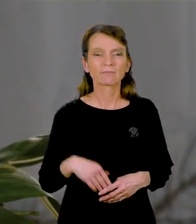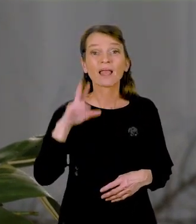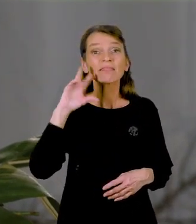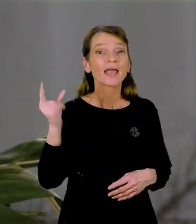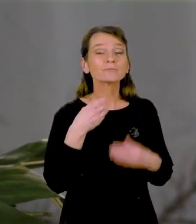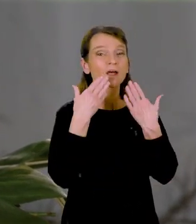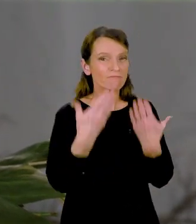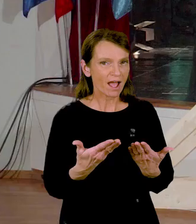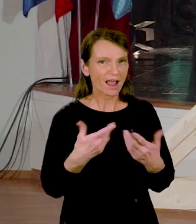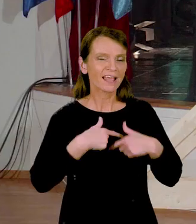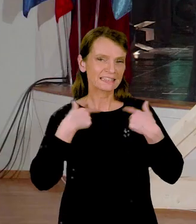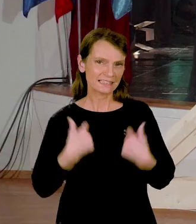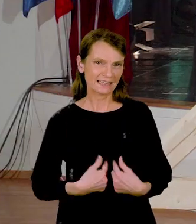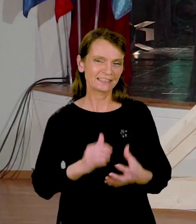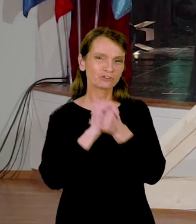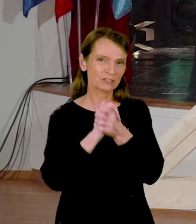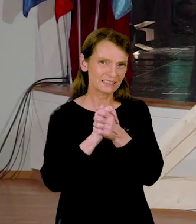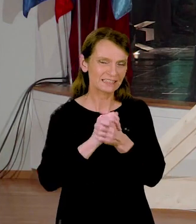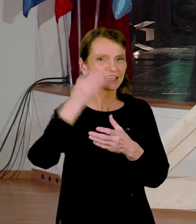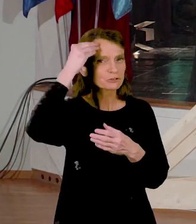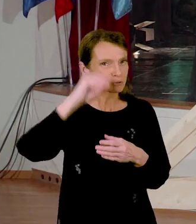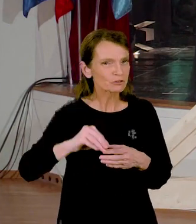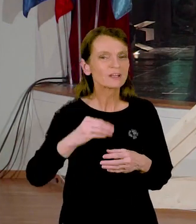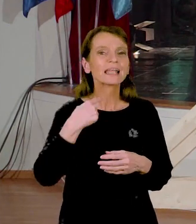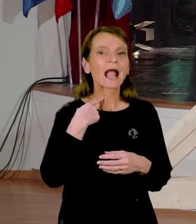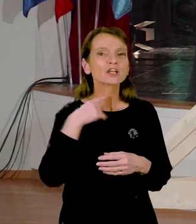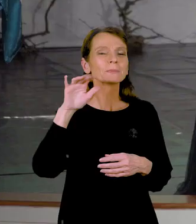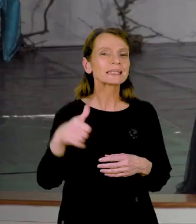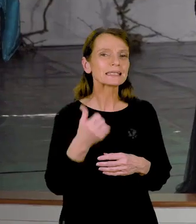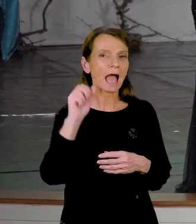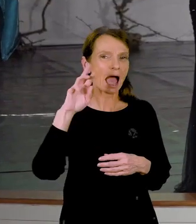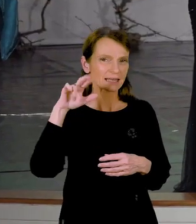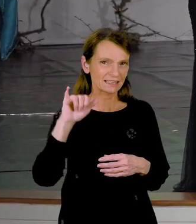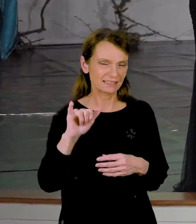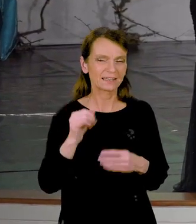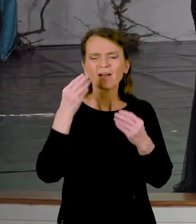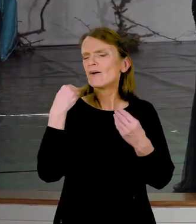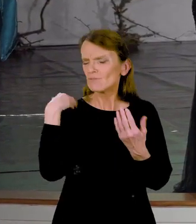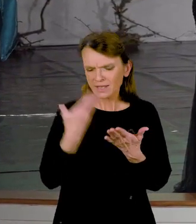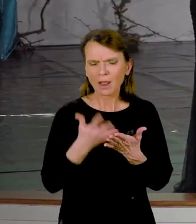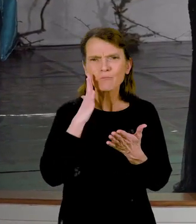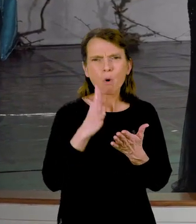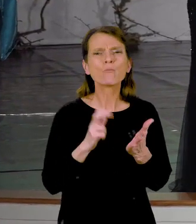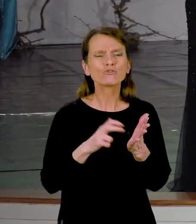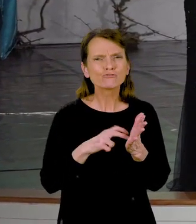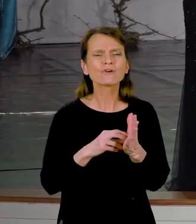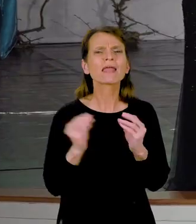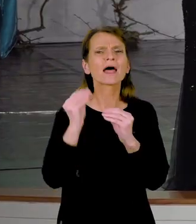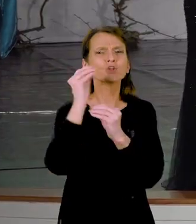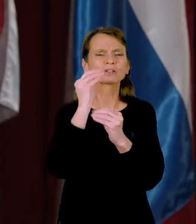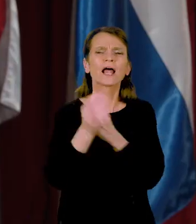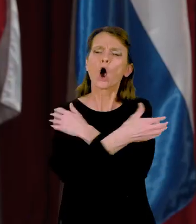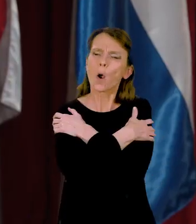Najlepša hvala in iskrene čestitke, spoštovani Gašper Jarni. Sem prepričana, da bomo nadoknadili objeme in